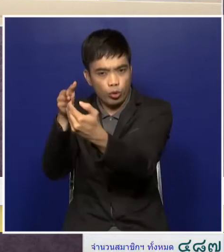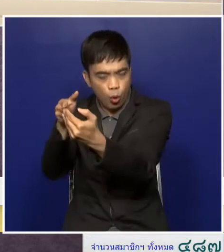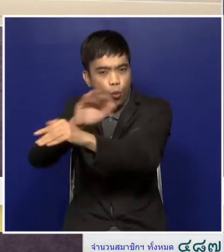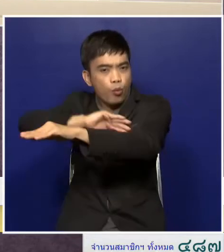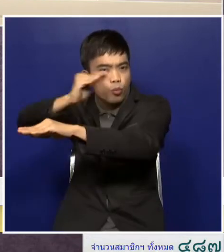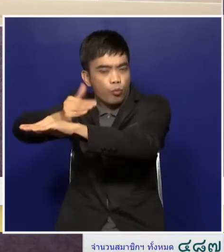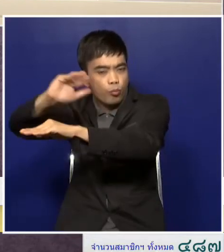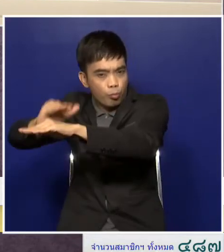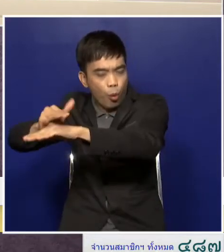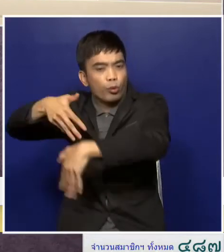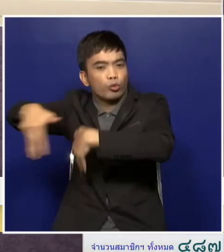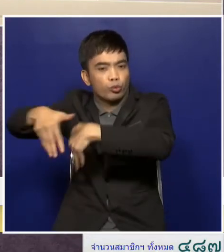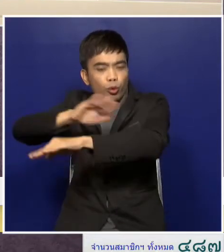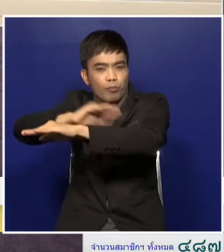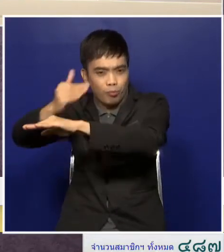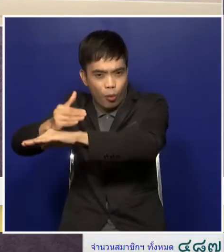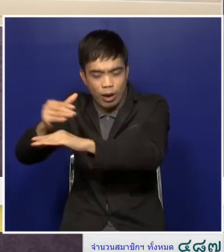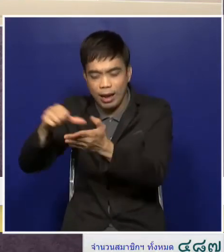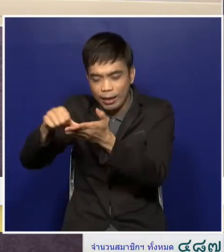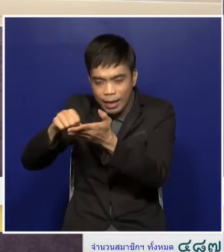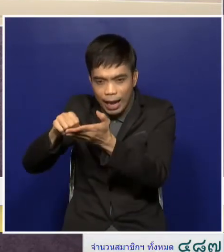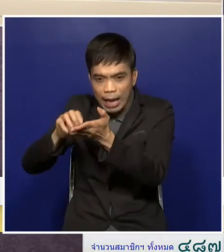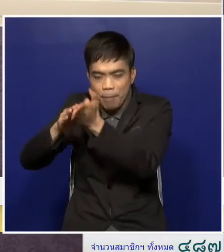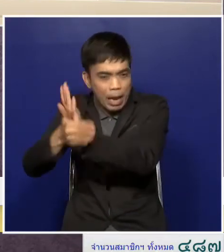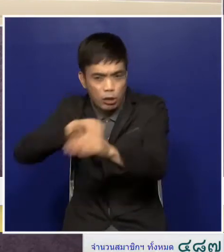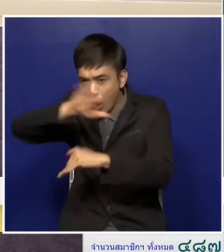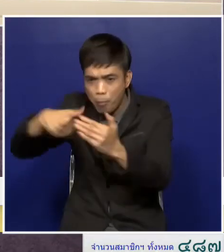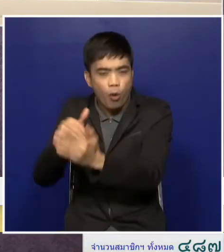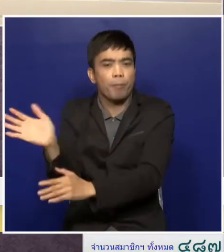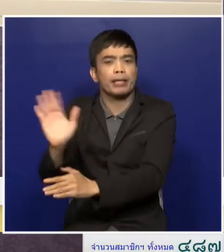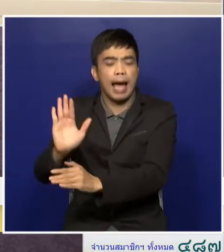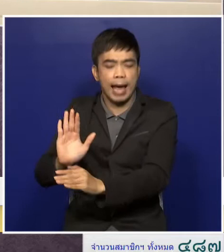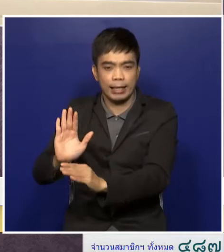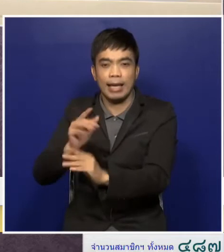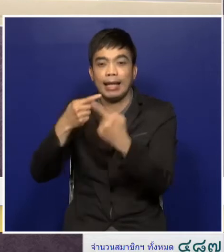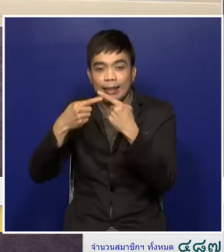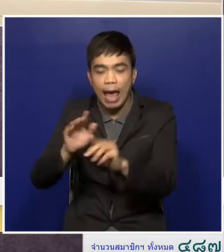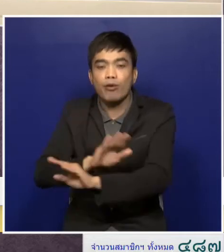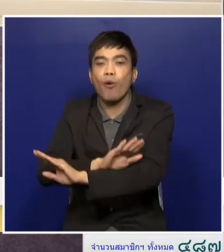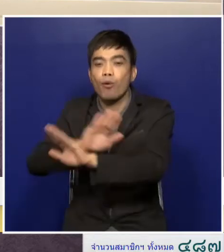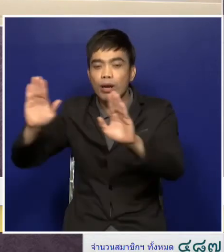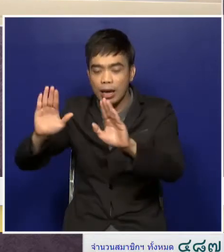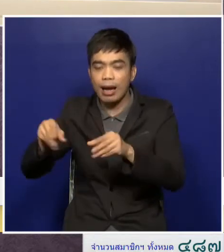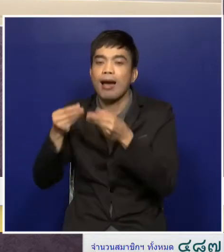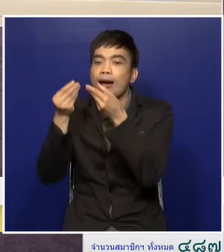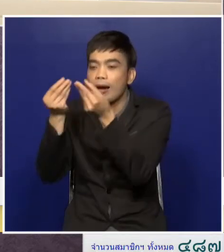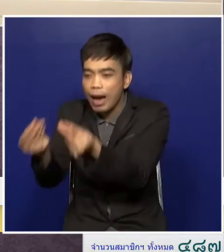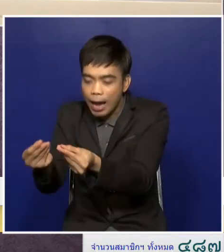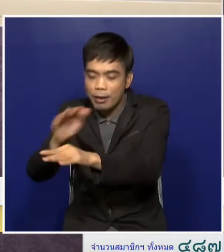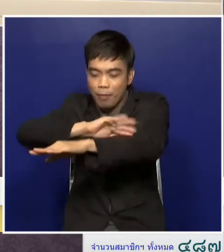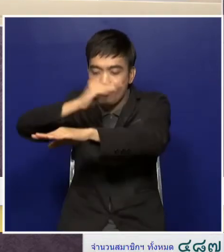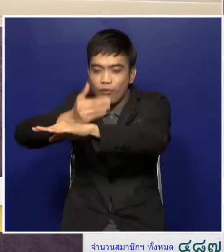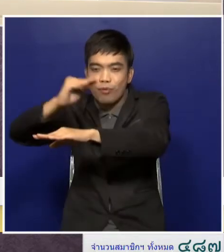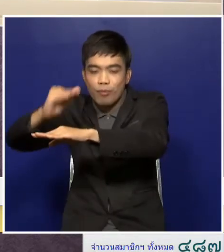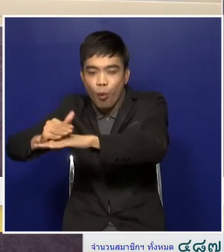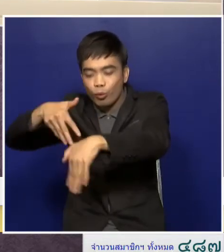เปลี่ย กด ข ท่ หมด แตา ขอ ให มี ยก เวน พั พื้ เมื ของ เขา เพื่ เขา ได้ เอ ไป จด ทะเบียน เพื่ เข จะ ได้ ไป ปรูก เพื่